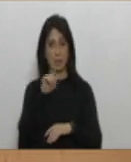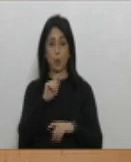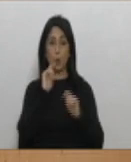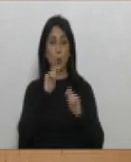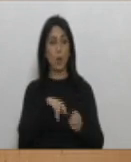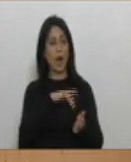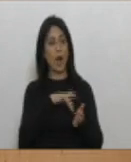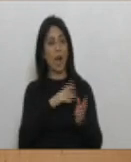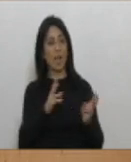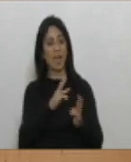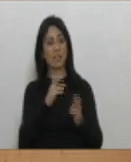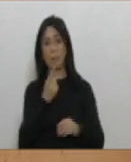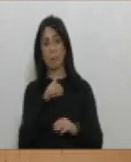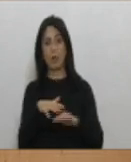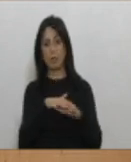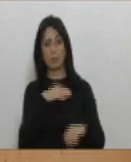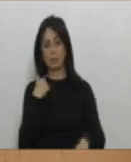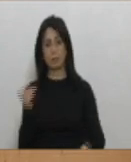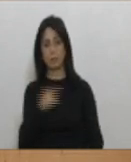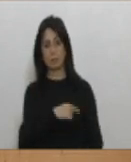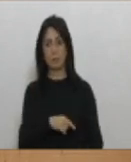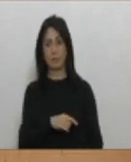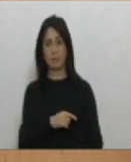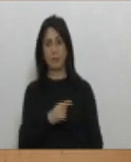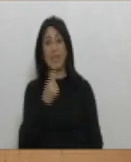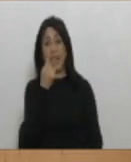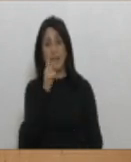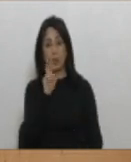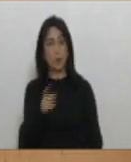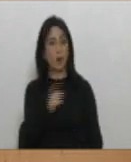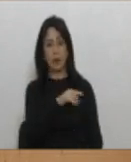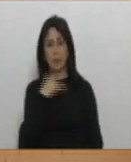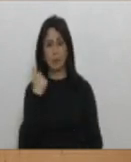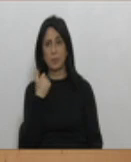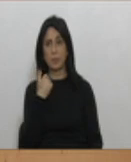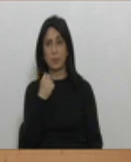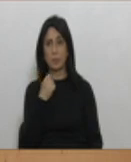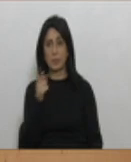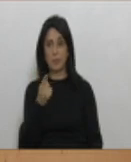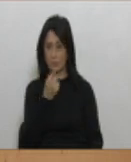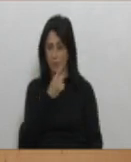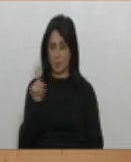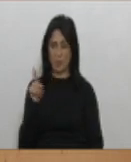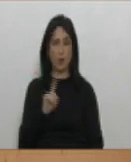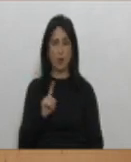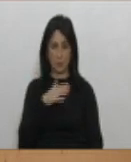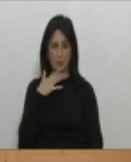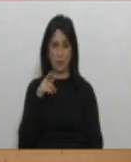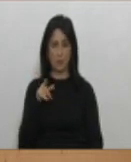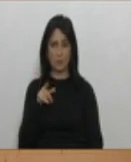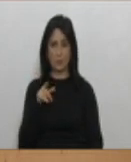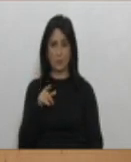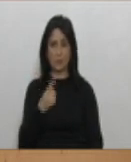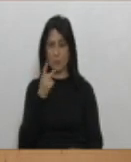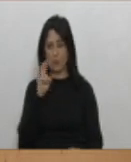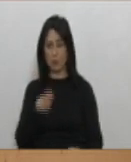უკრაინის ქალაქები რომ იწვის, რატომ არ გადარიცხა ერთი დოლარი? მისთვის ხომ არც მილიონი არ არის ბევრი და არც